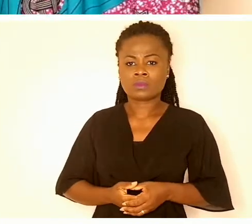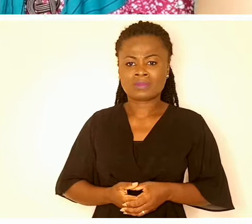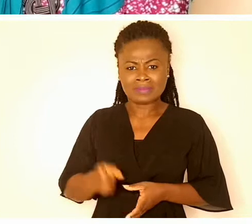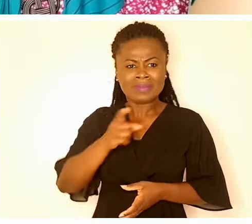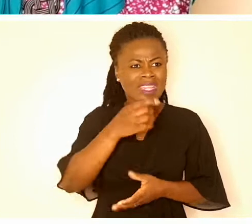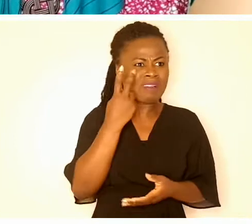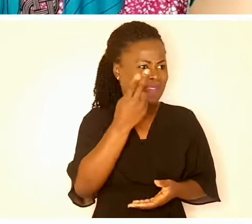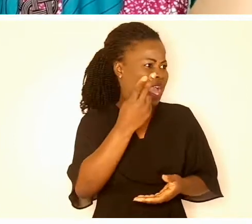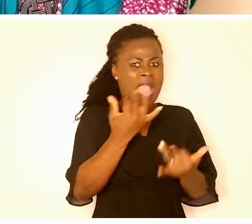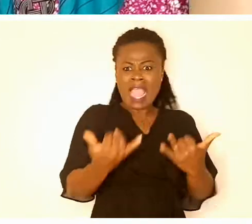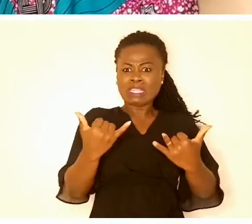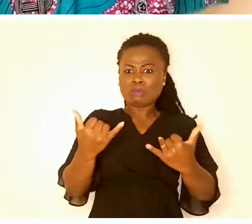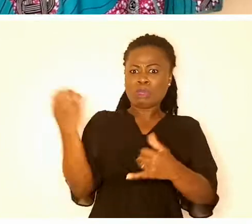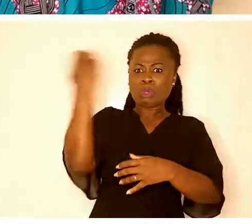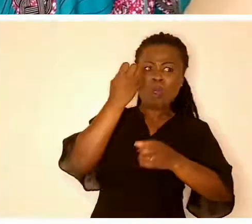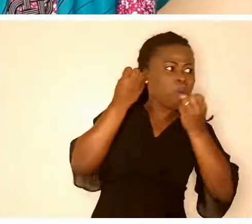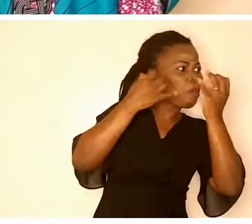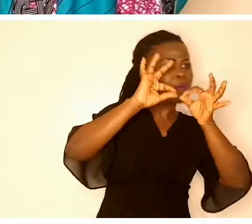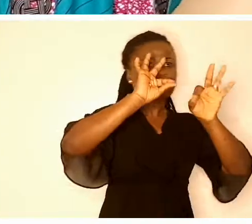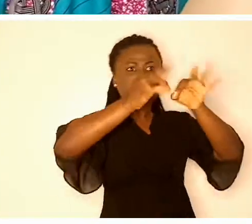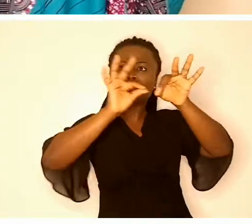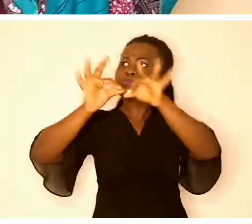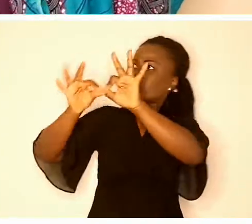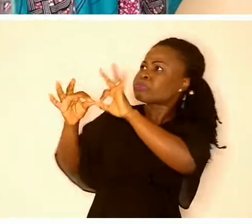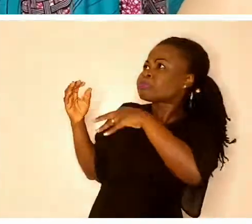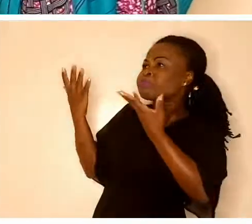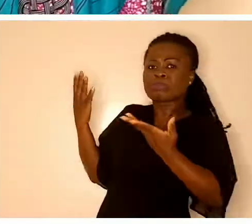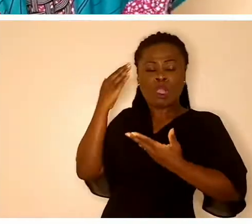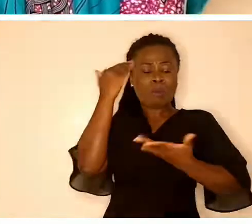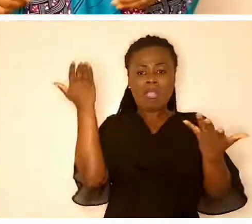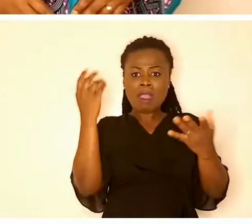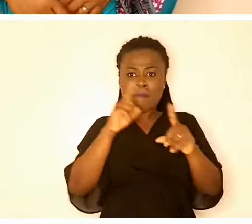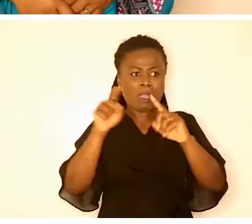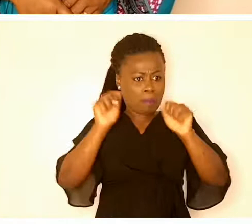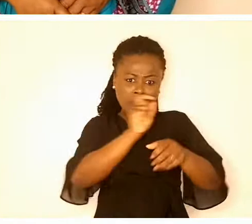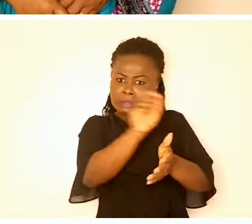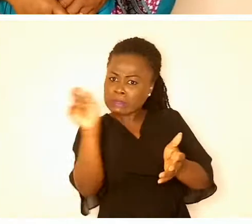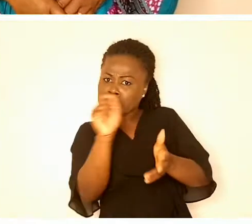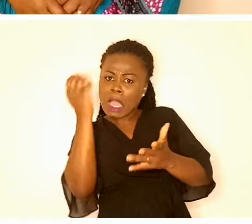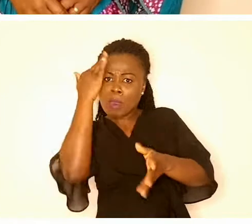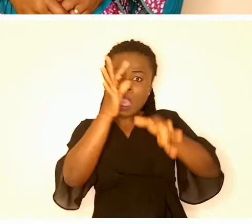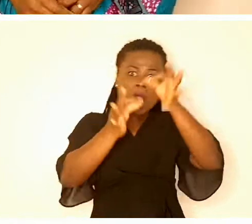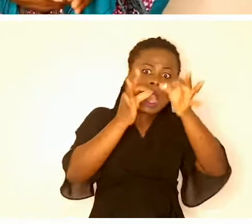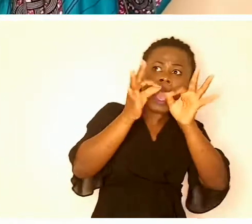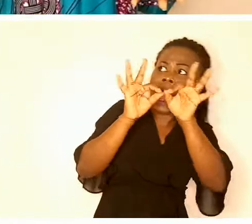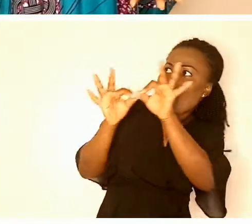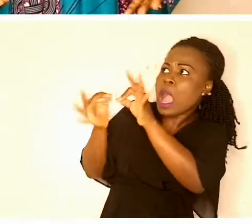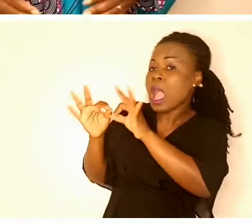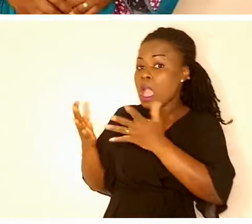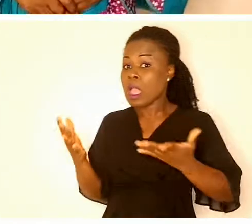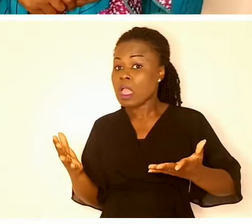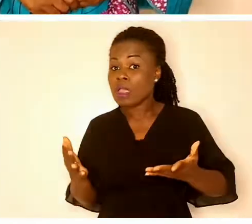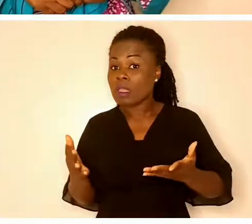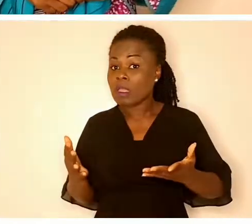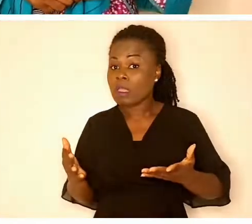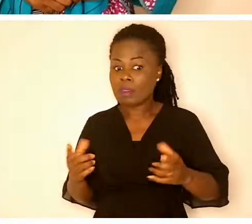Demandez-vous pourquoi est-ce qu'il y a plein d'interprètes au niveau des télés pendant qu'on peut faire les sous-titres. Mais le sous-titre, ce n'est pas tous les sourds qui